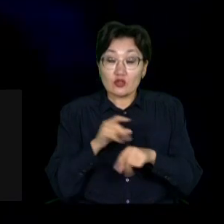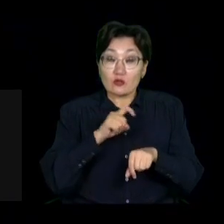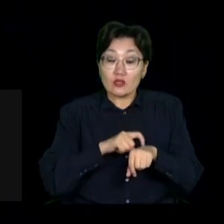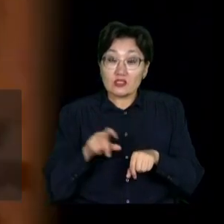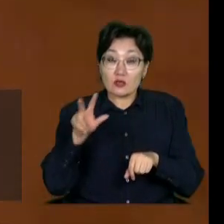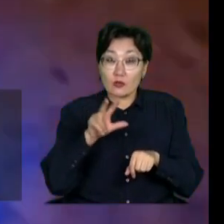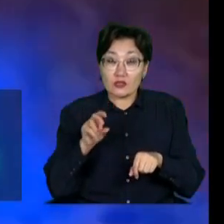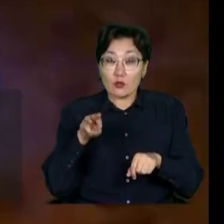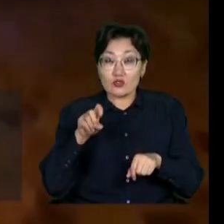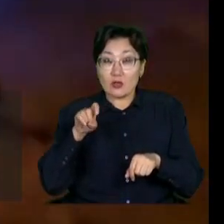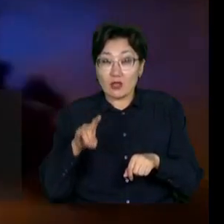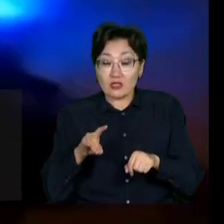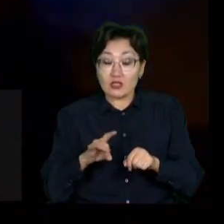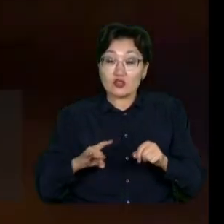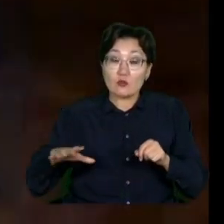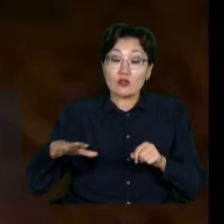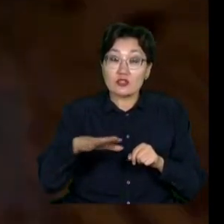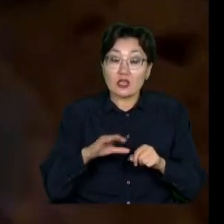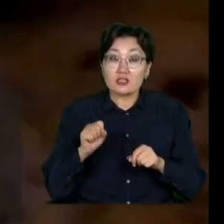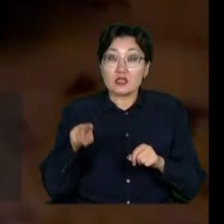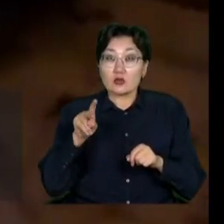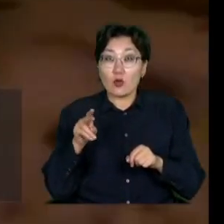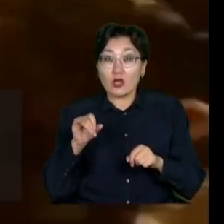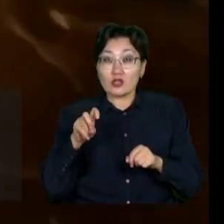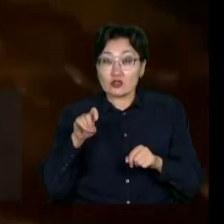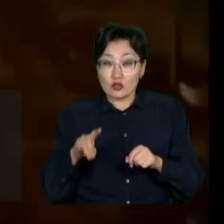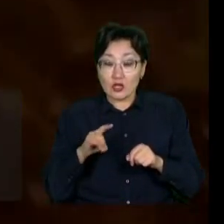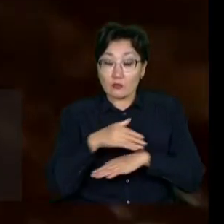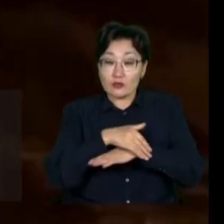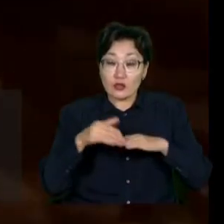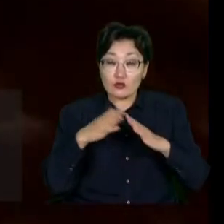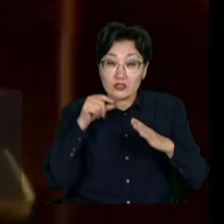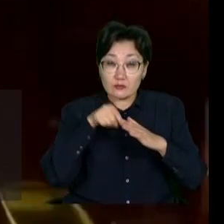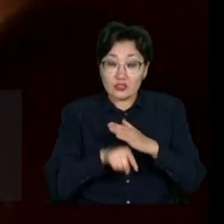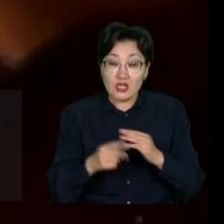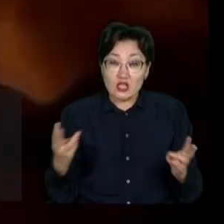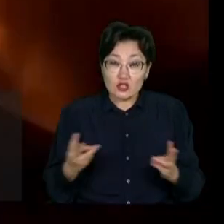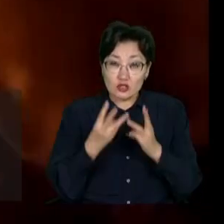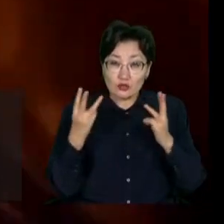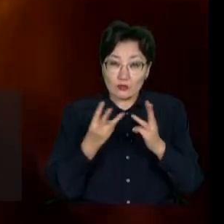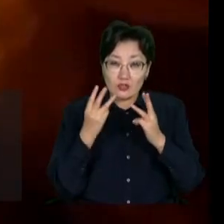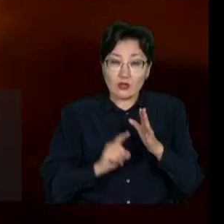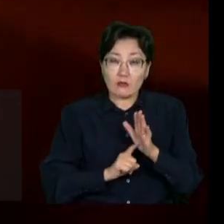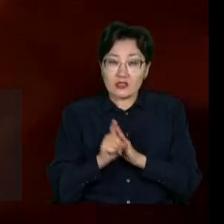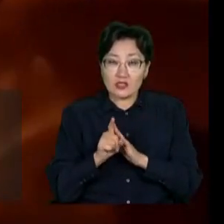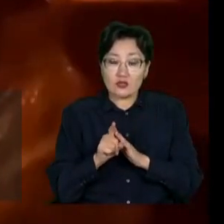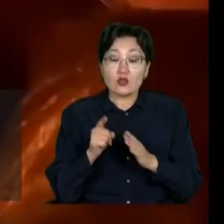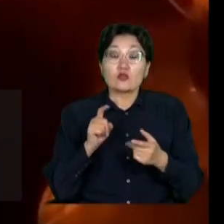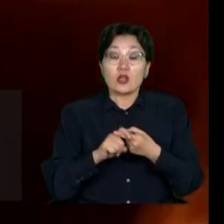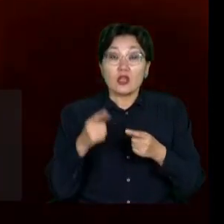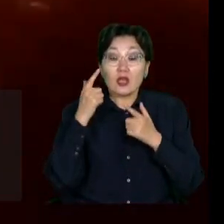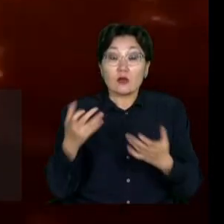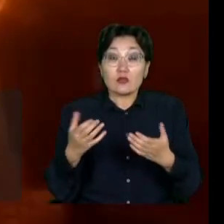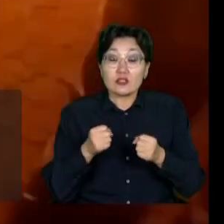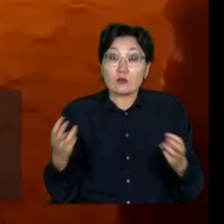3-те Таусамалық шамауданындағы Сәдуа Қасулы көшесінде үйлердің бірінен қызыл жалын шыққаны жөнінде хабарлама келген.